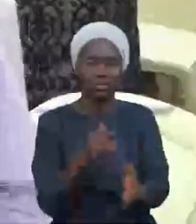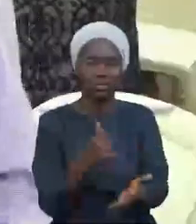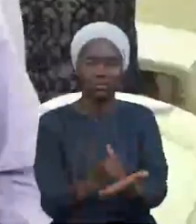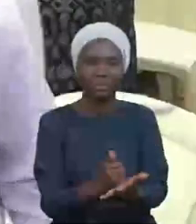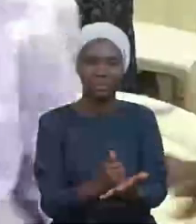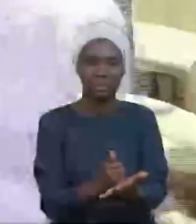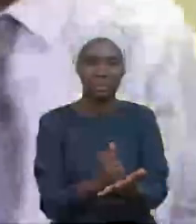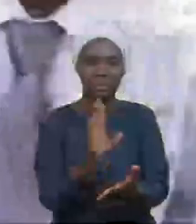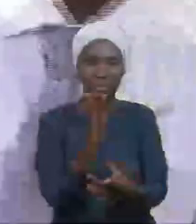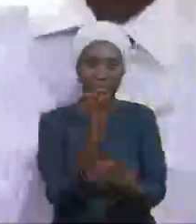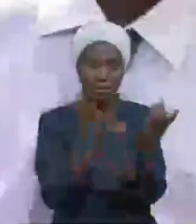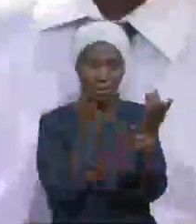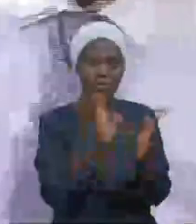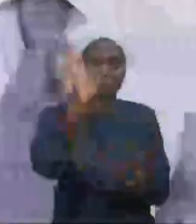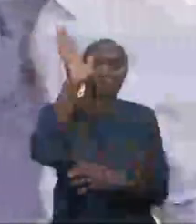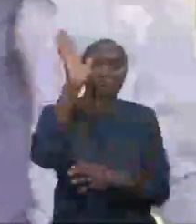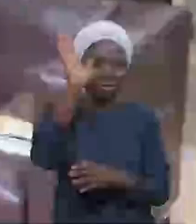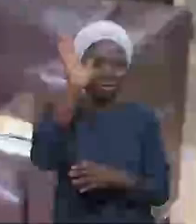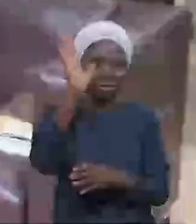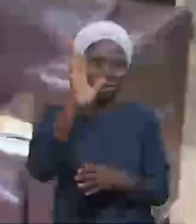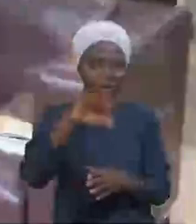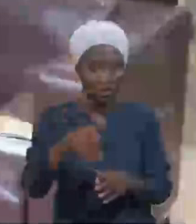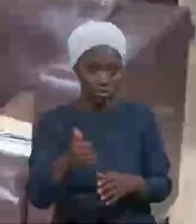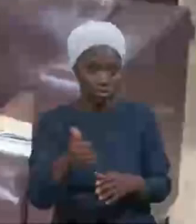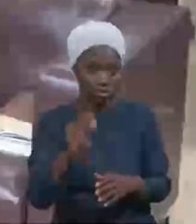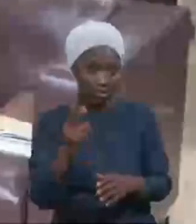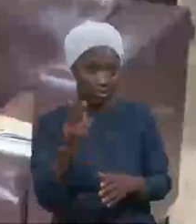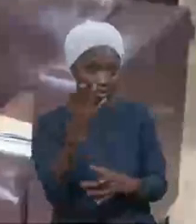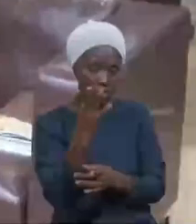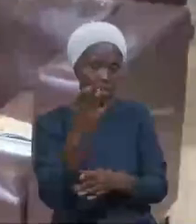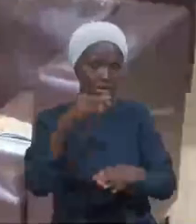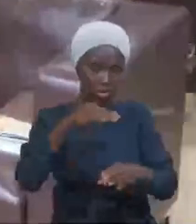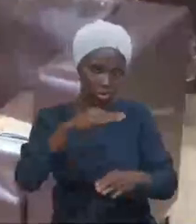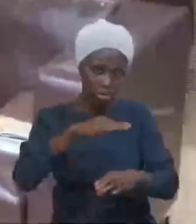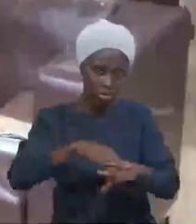Levez la main et mettez la main où vous avez le défi.